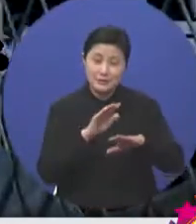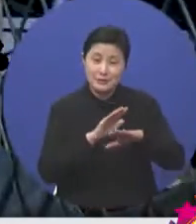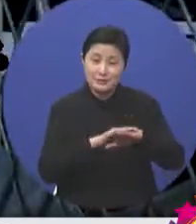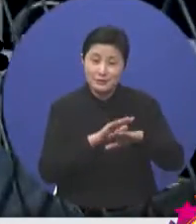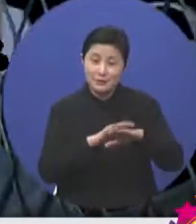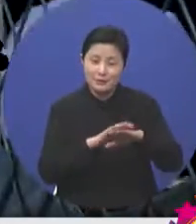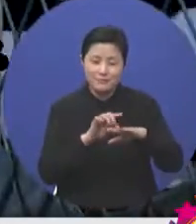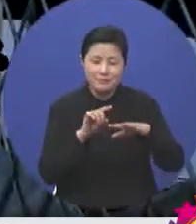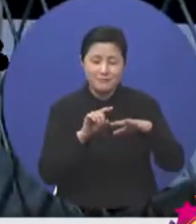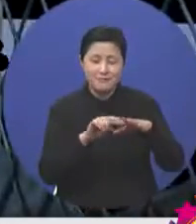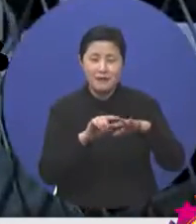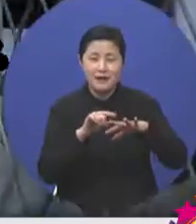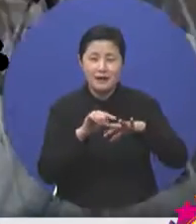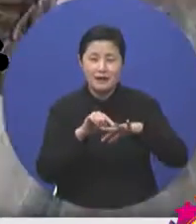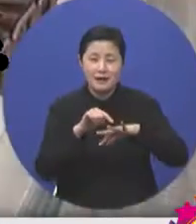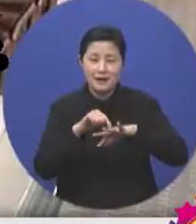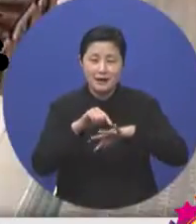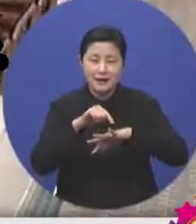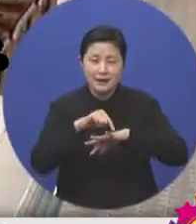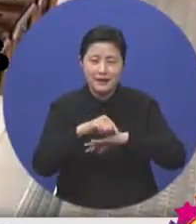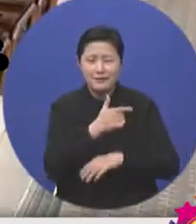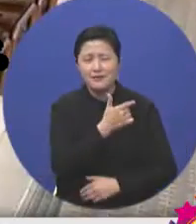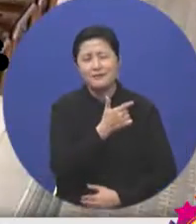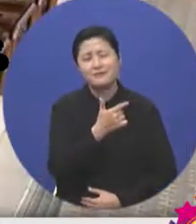거칠어진 손맞이가